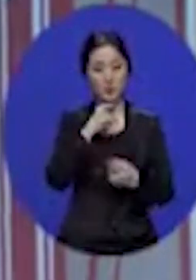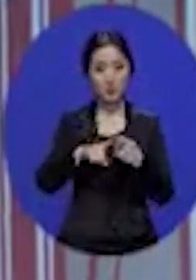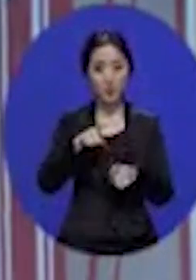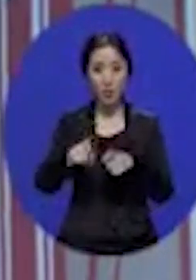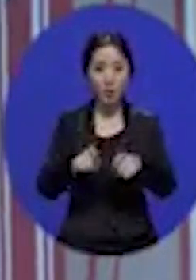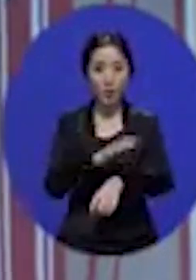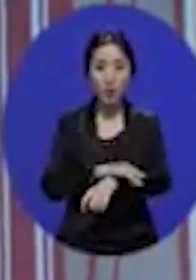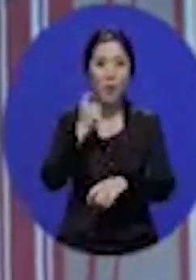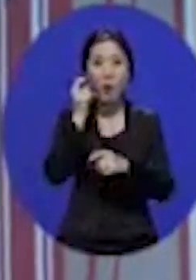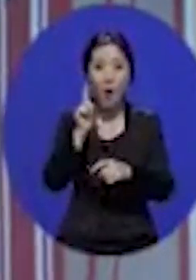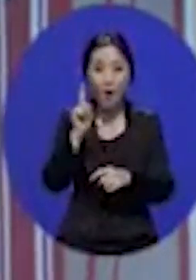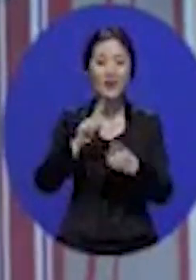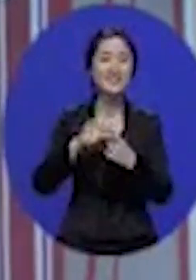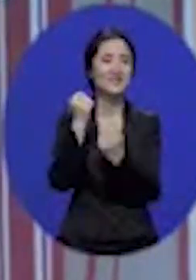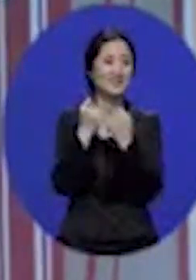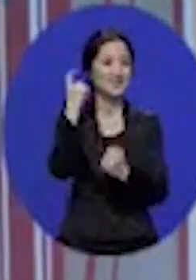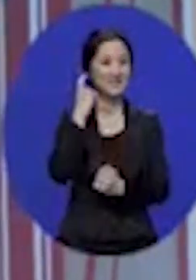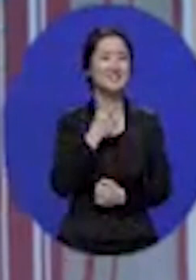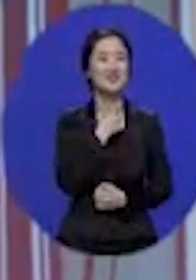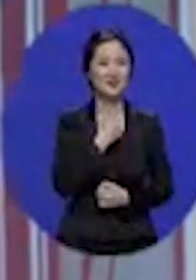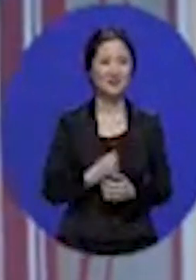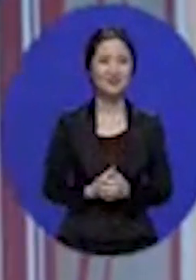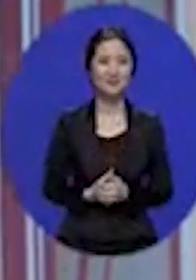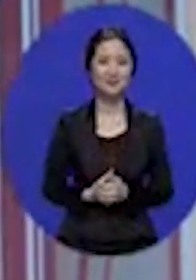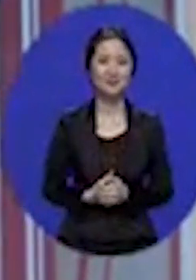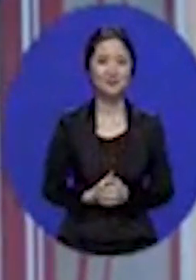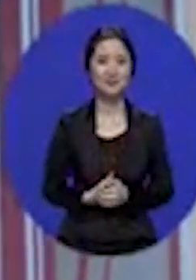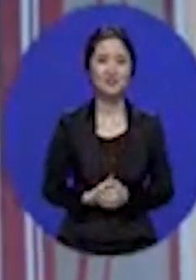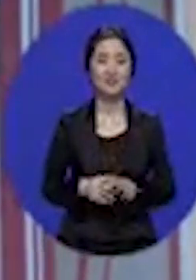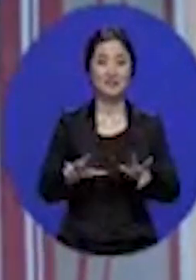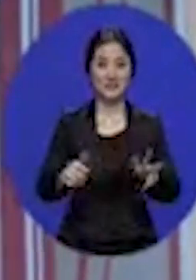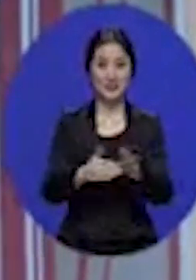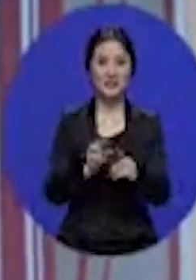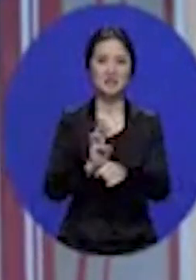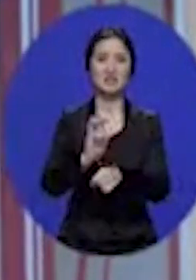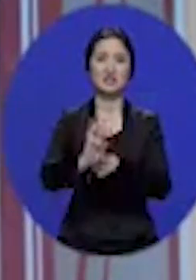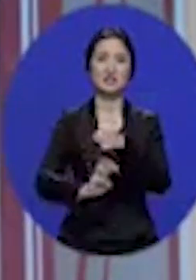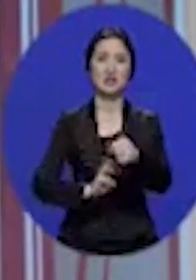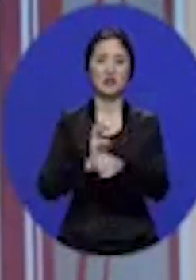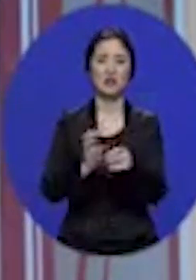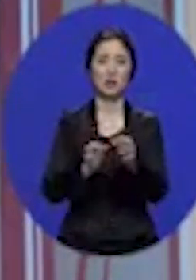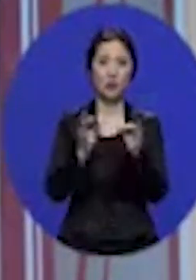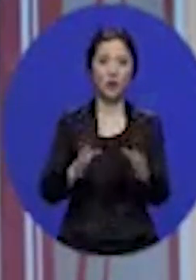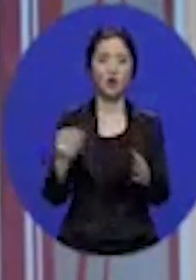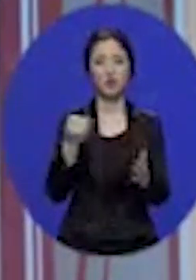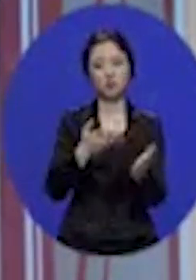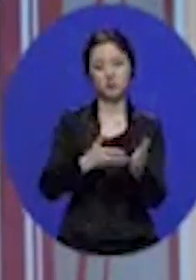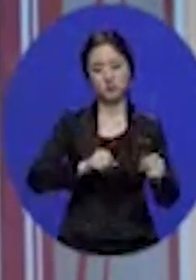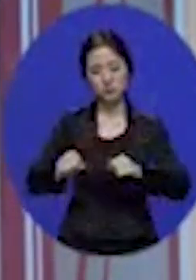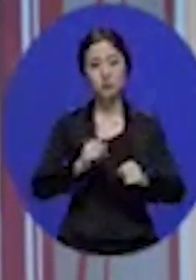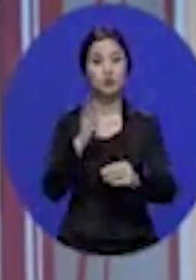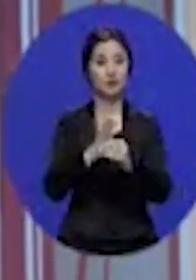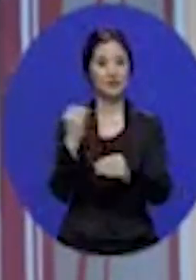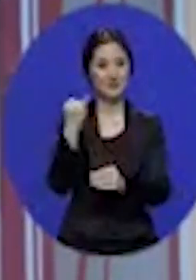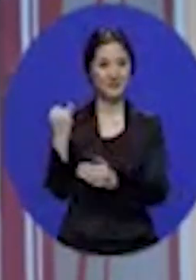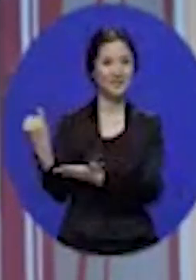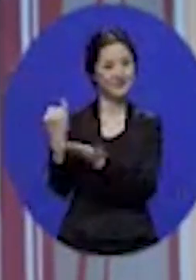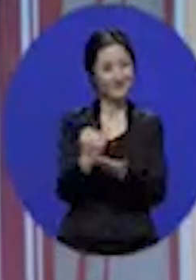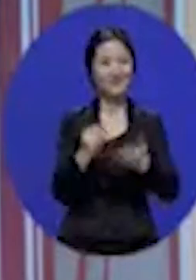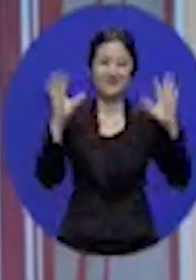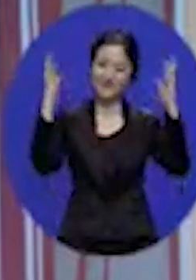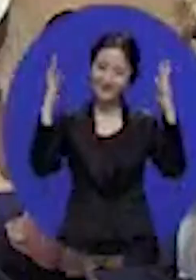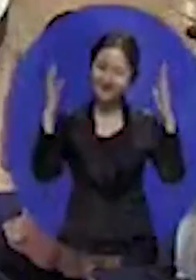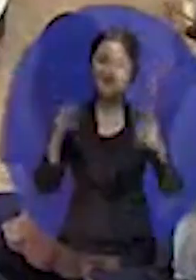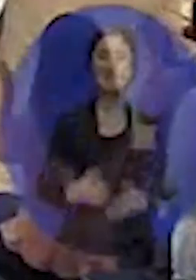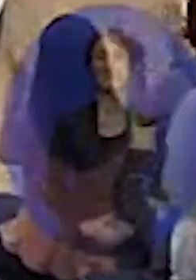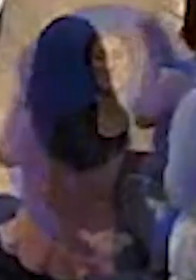한번 들어보도록 하겠습니다. 지금 무려 30년 동안 아나운서를 하고 계신 윤영미 아나운서를 큰 박수로 맞아주시기